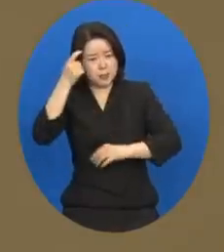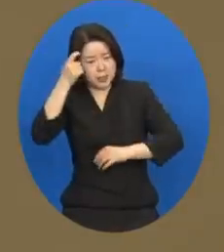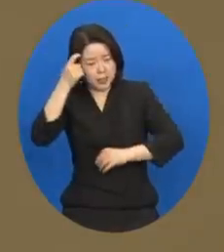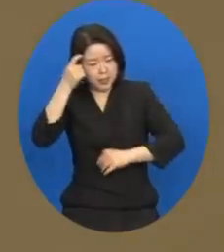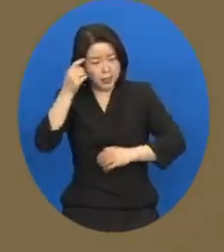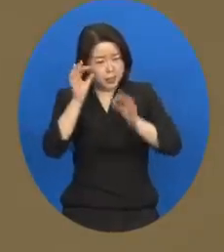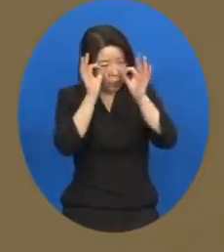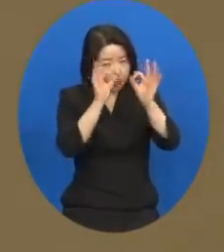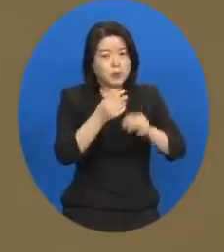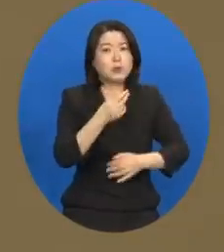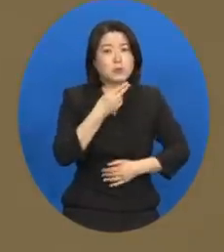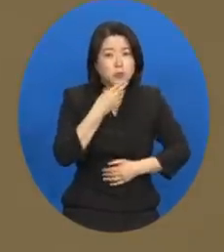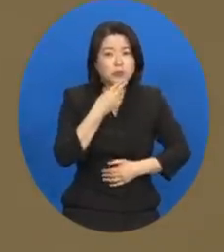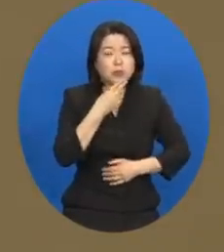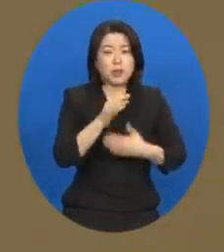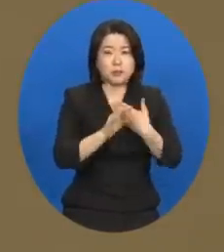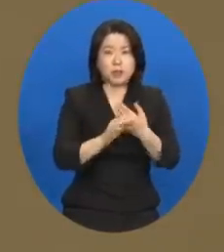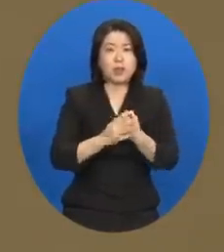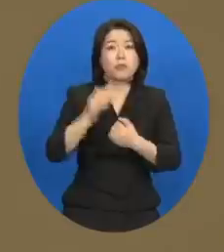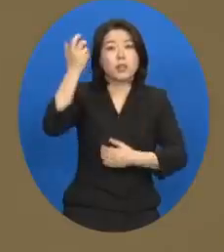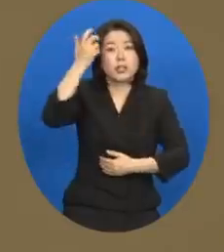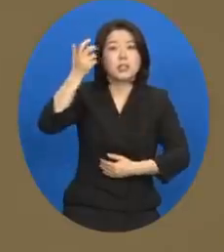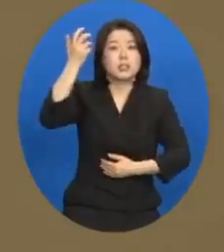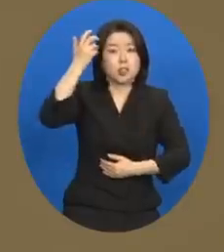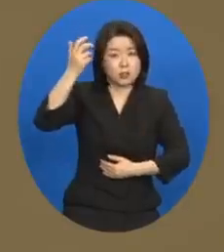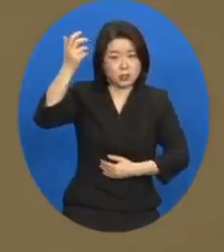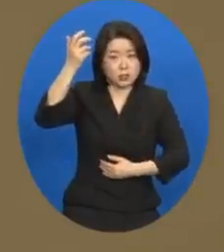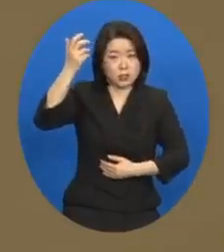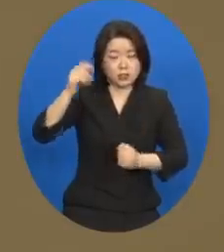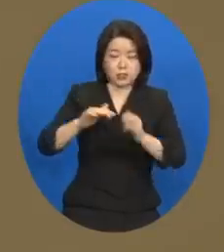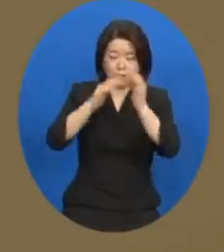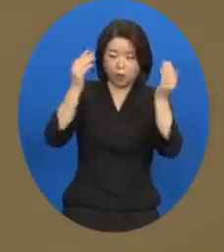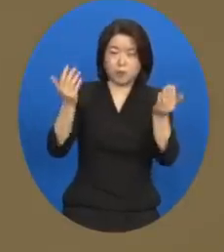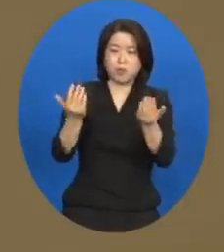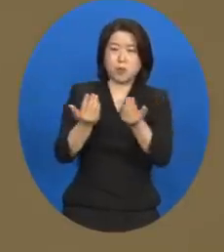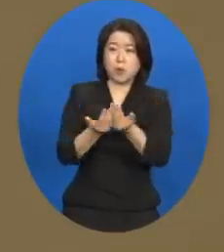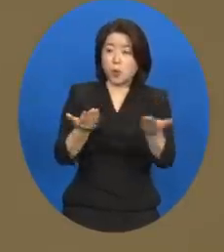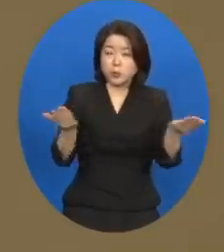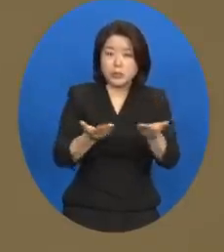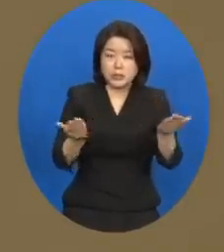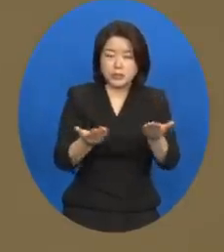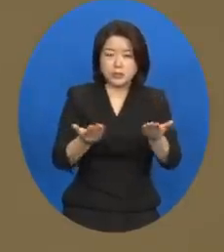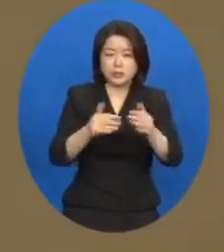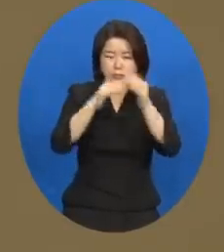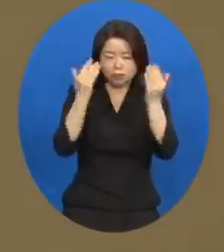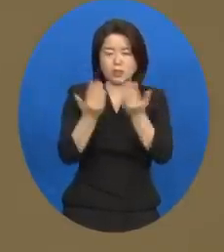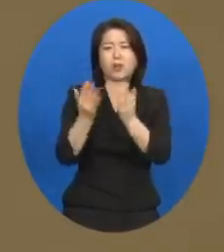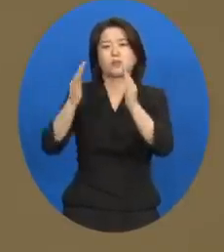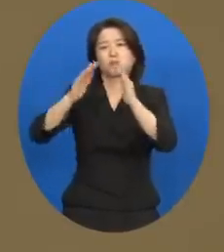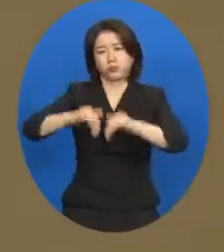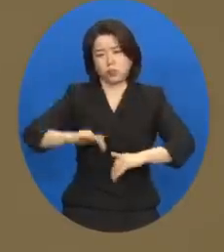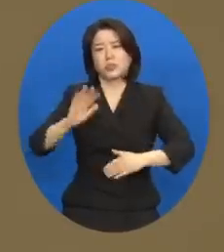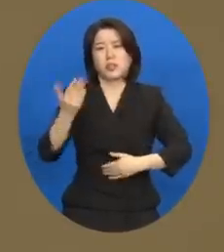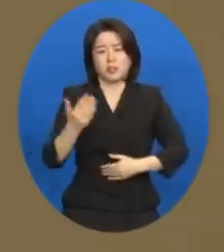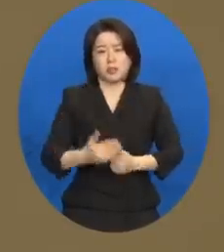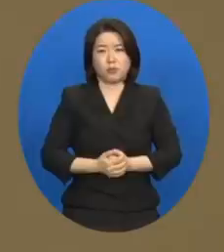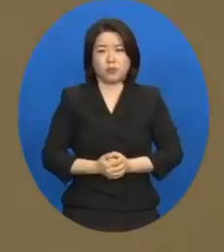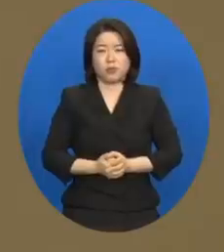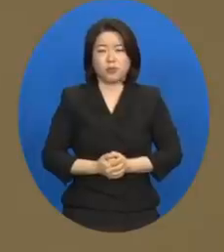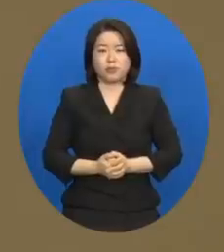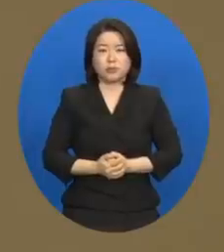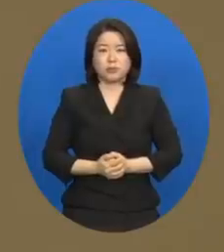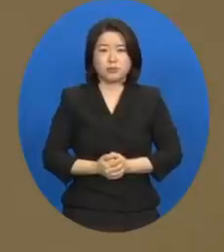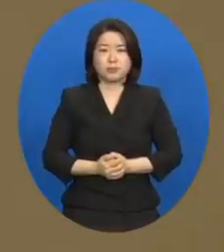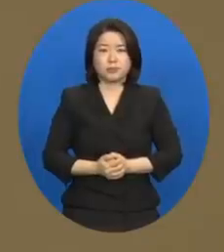않으면, 그러면 영적인 모든 사역은 다 무너지게 되는 거죠.